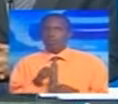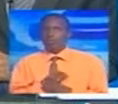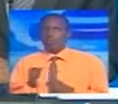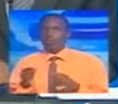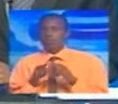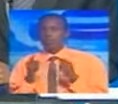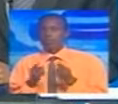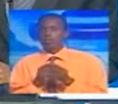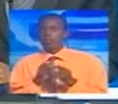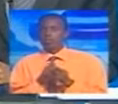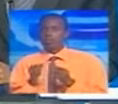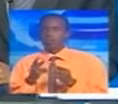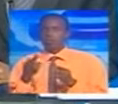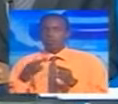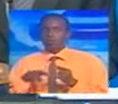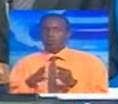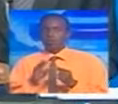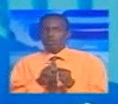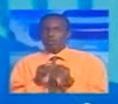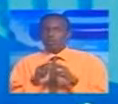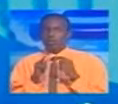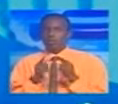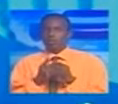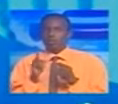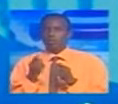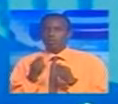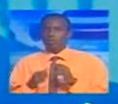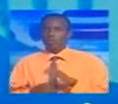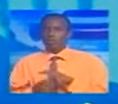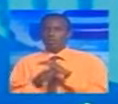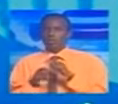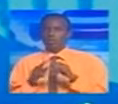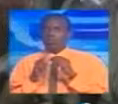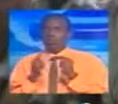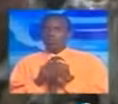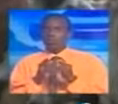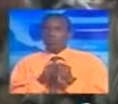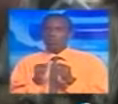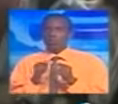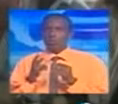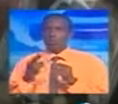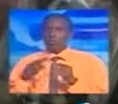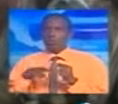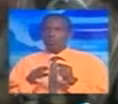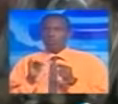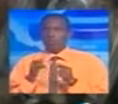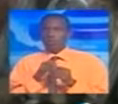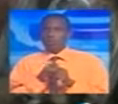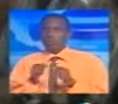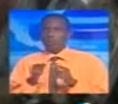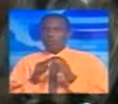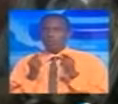différents sites où les incendies se sont déclarés, le Premier ministre par intérim, Moumine Ahmed Cheikh, et ministre de la Justice, a